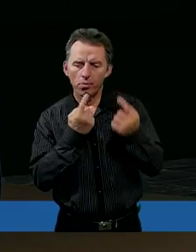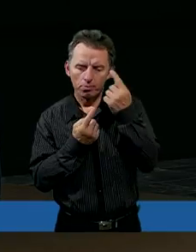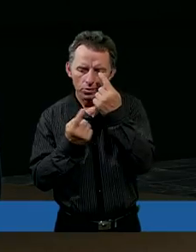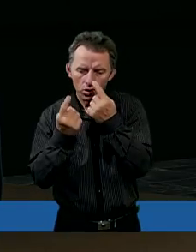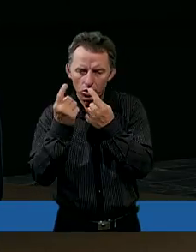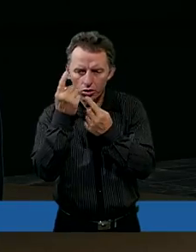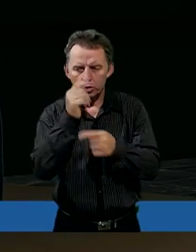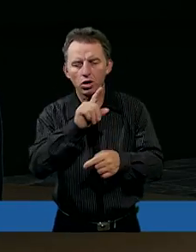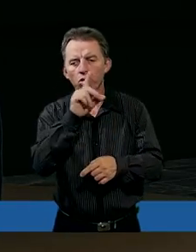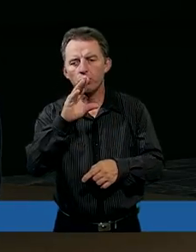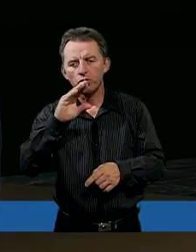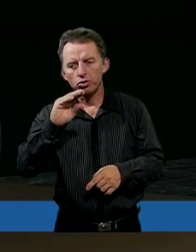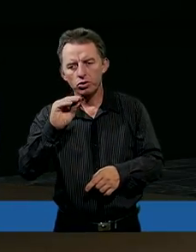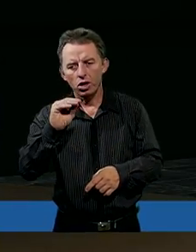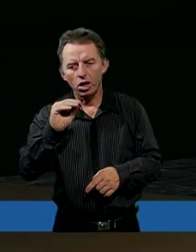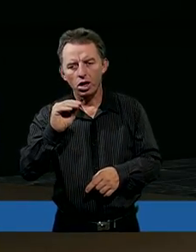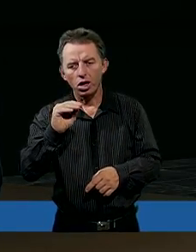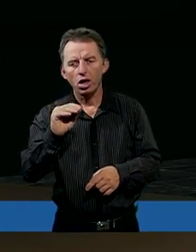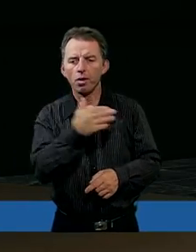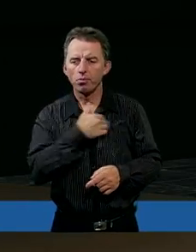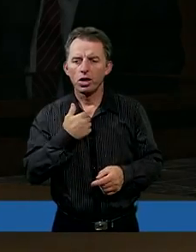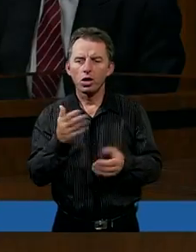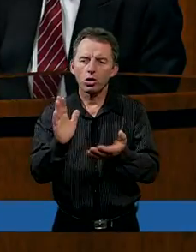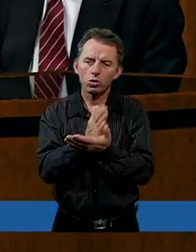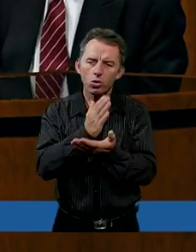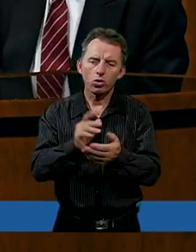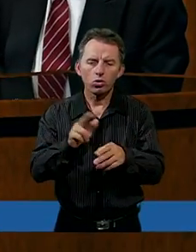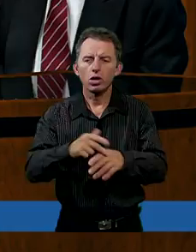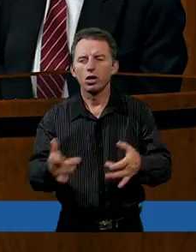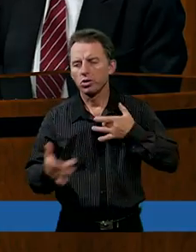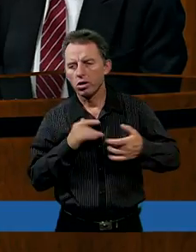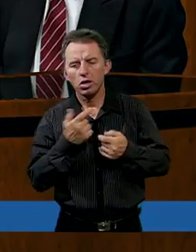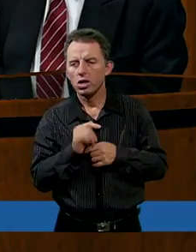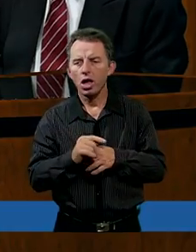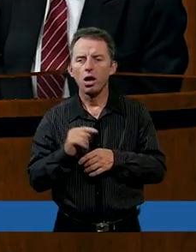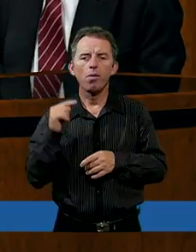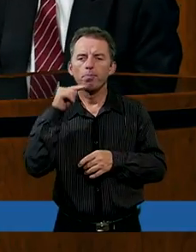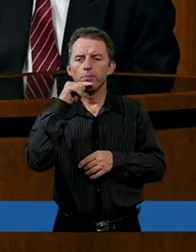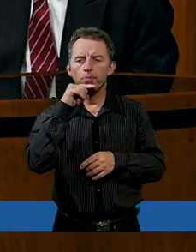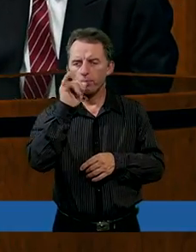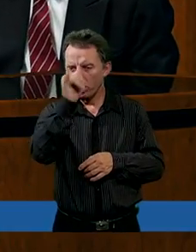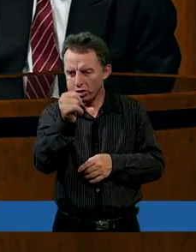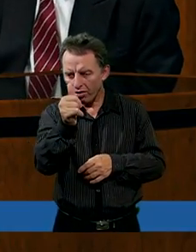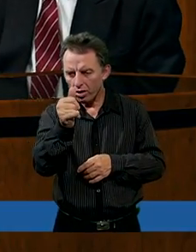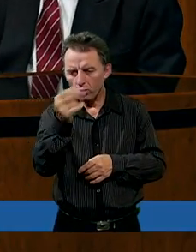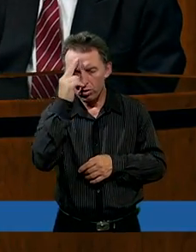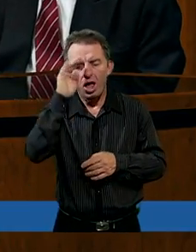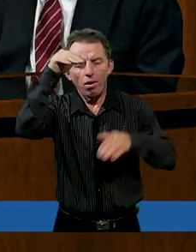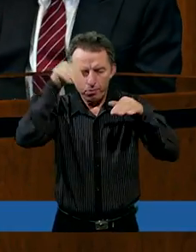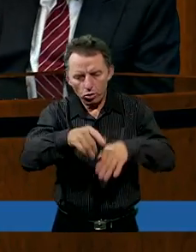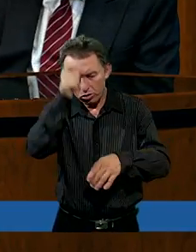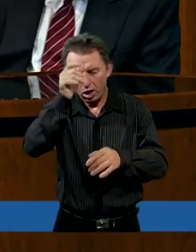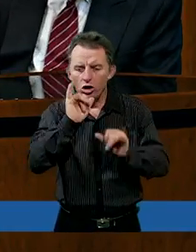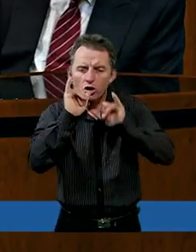Myślę, że my, którzy nie cierpimy, nie potrafimy tego zrozumieć, jak może człowiek tak krzyczeć,